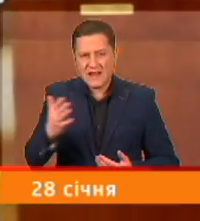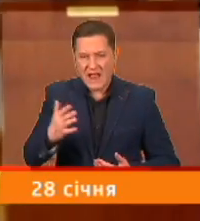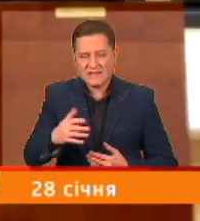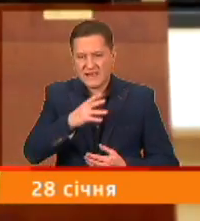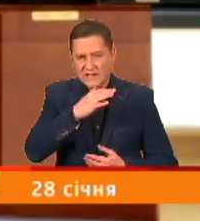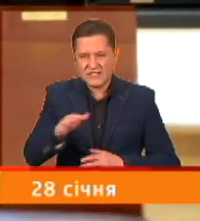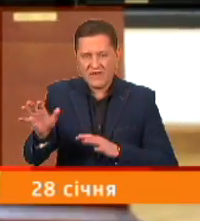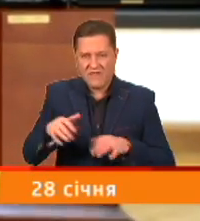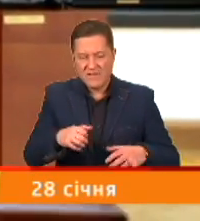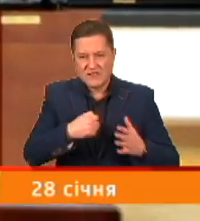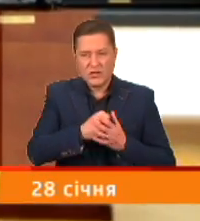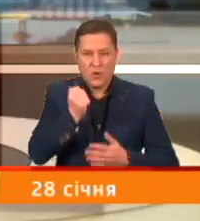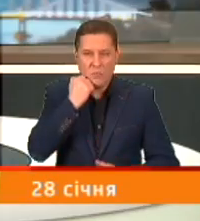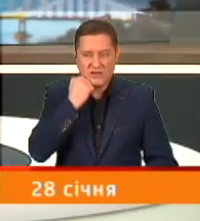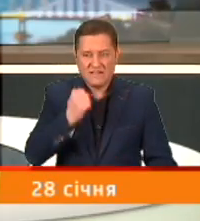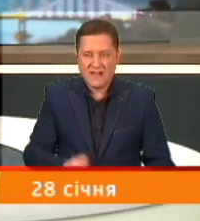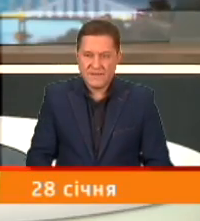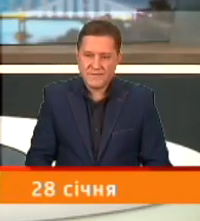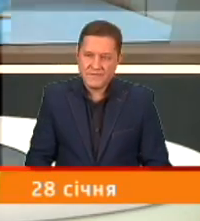вивезли звідти до Москви.